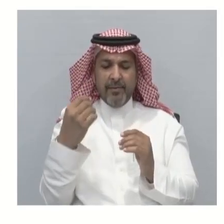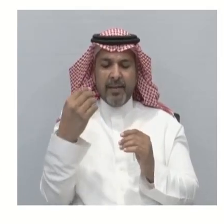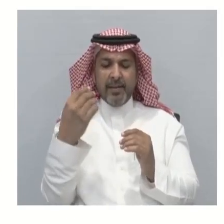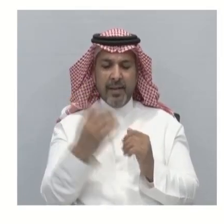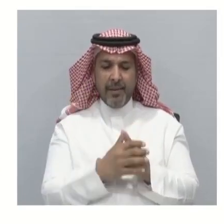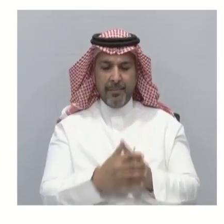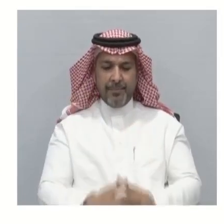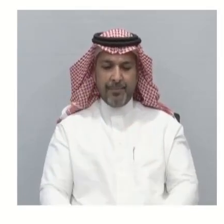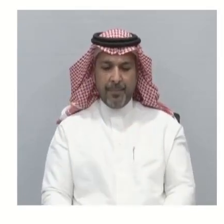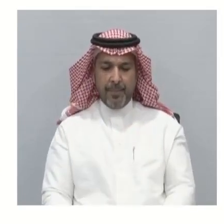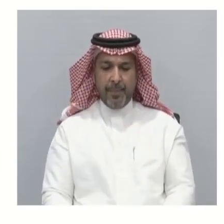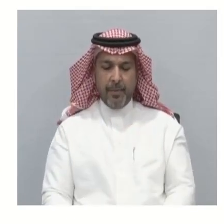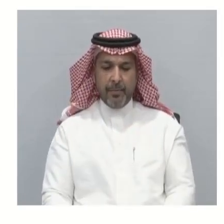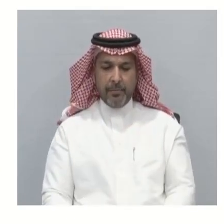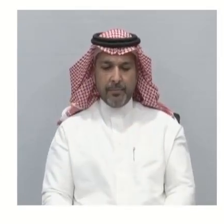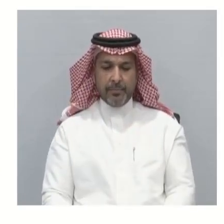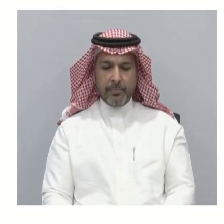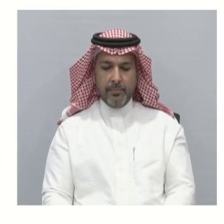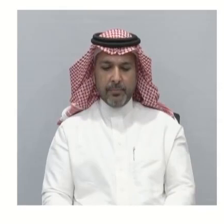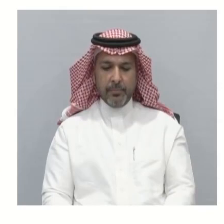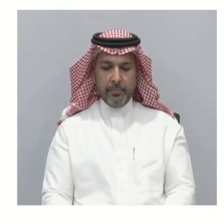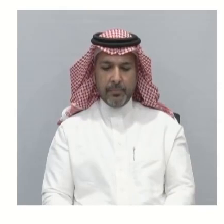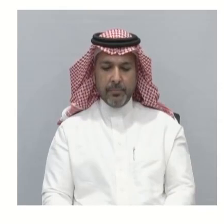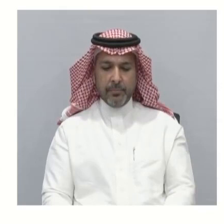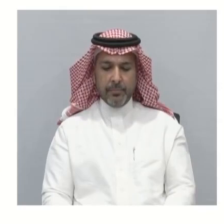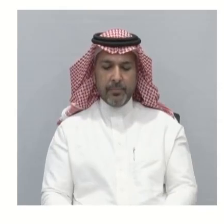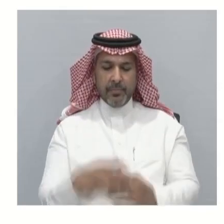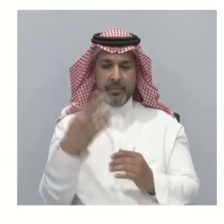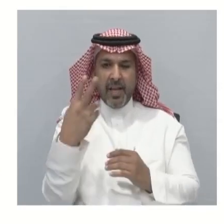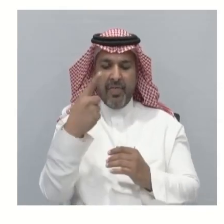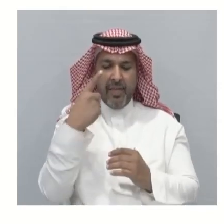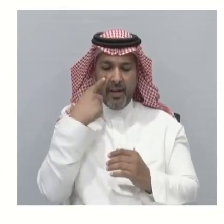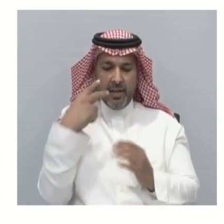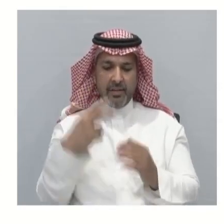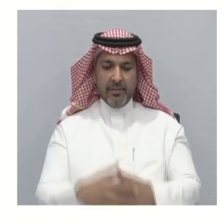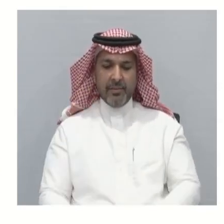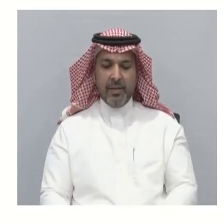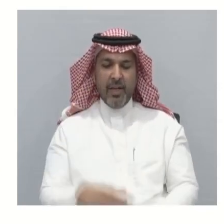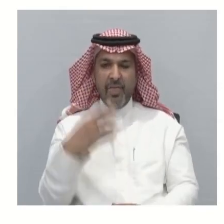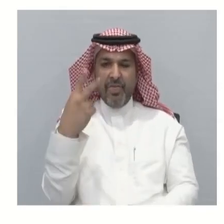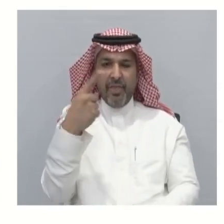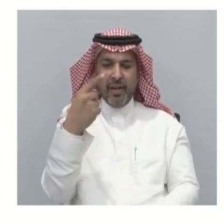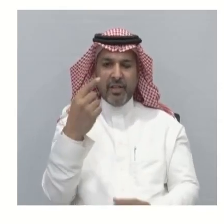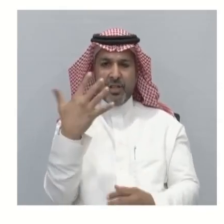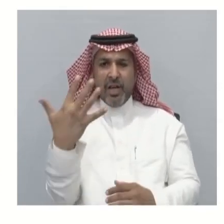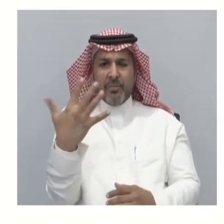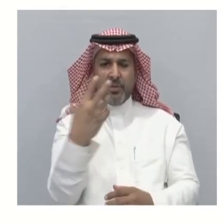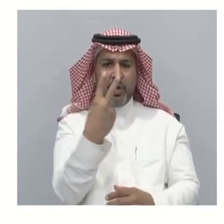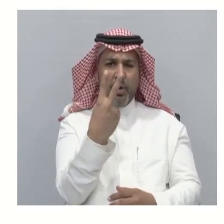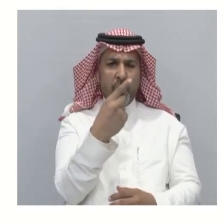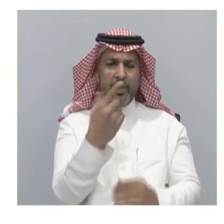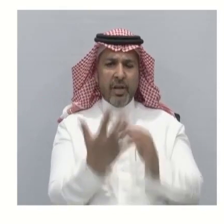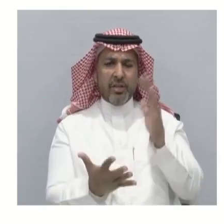بي اف دي وين الزاويه بي اف دي هذه هي الزاويه بي اف دي ممتاز والضلع المقابل لها كم طوله طوله